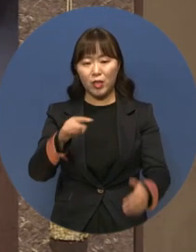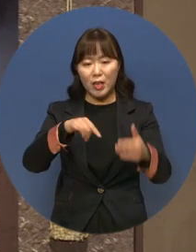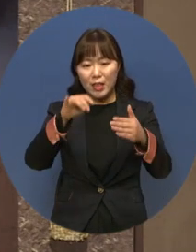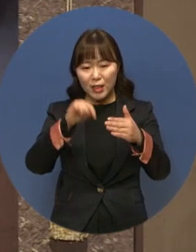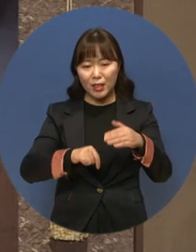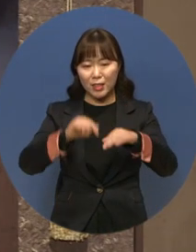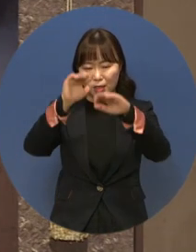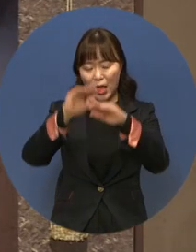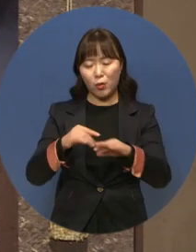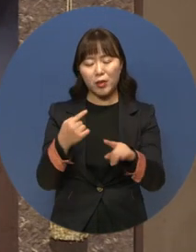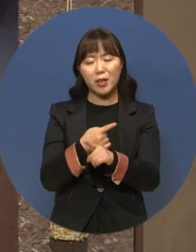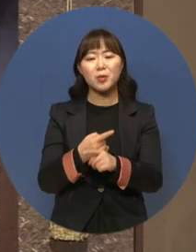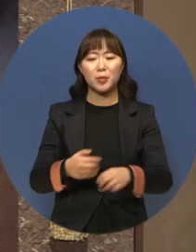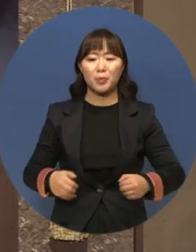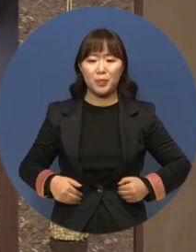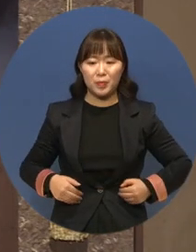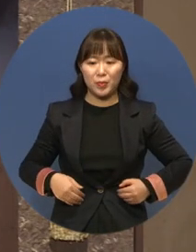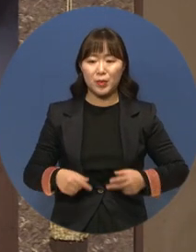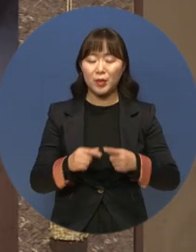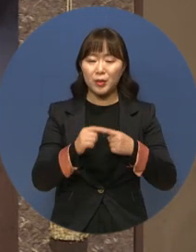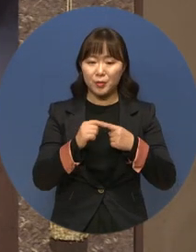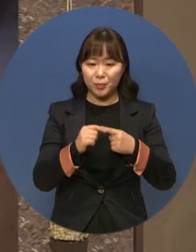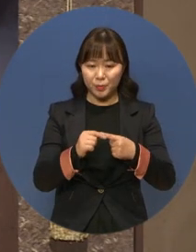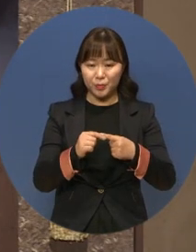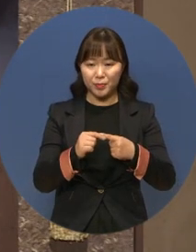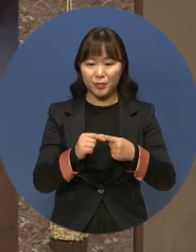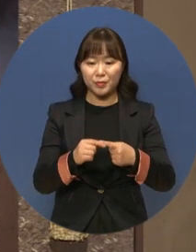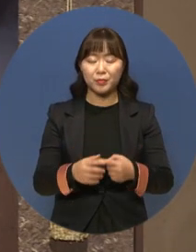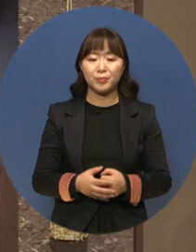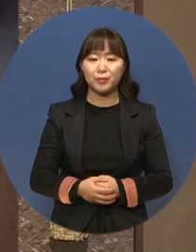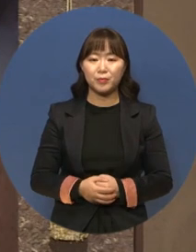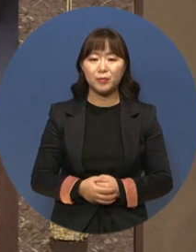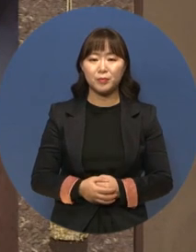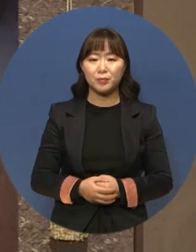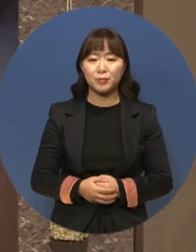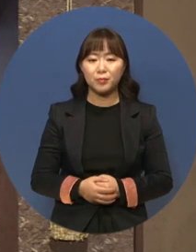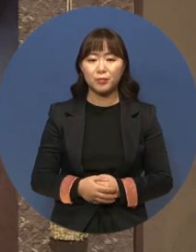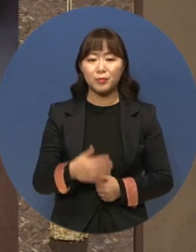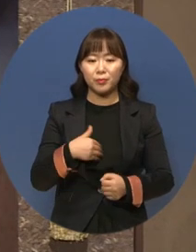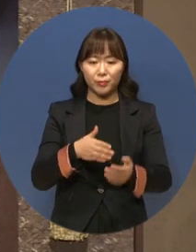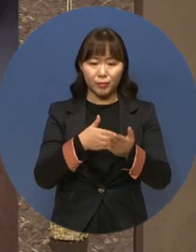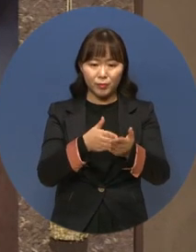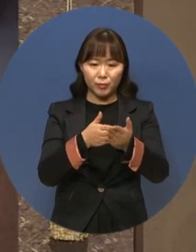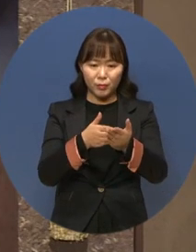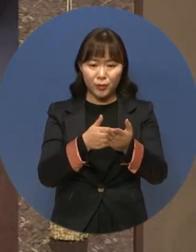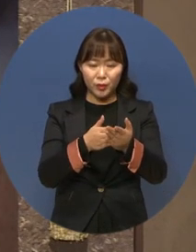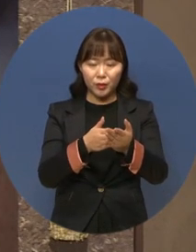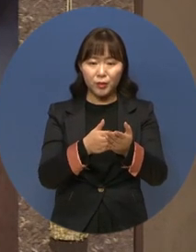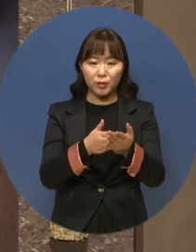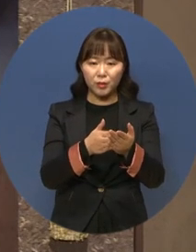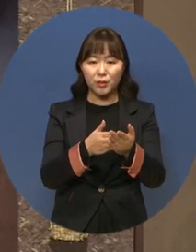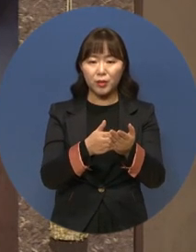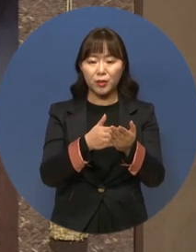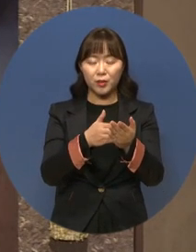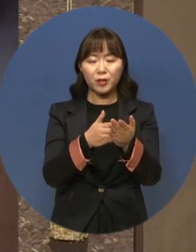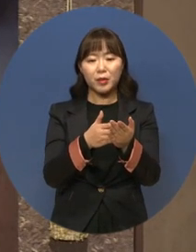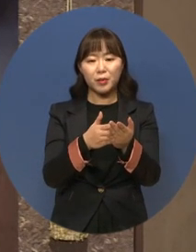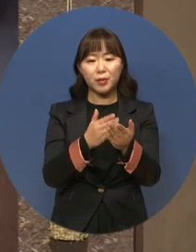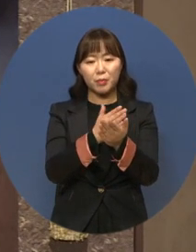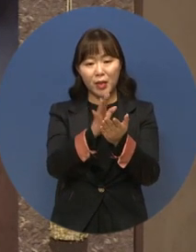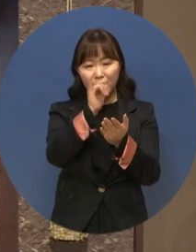아. 첫째는 이제 우리 제가 지금 요구하고 있는 지도부한테 요구하고 있는 부분들인데요.